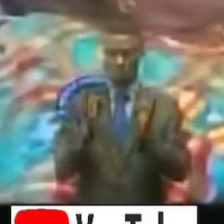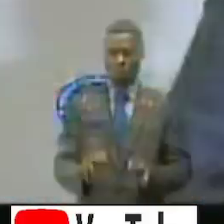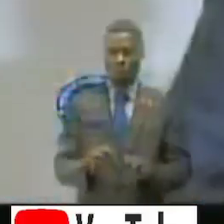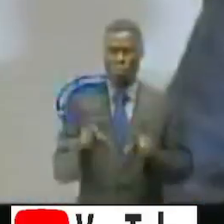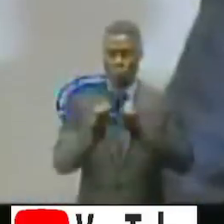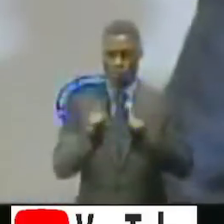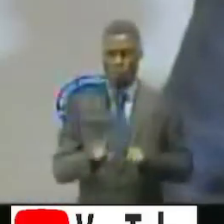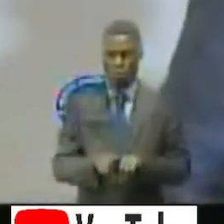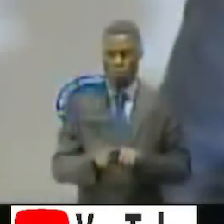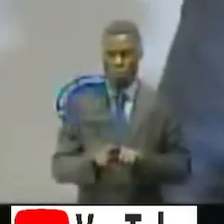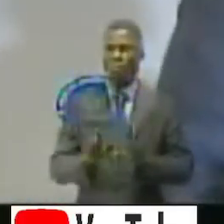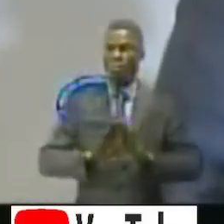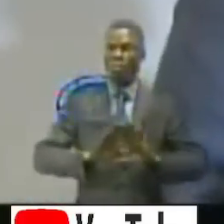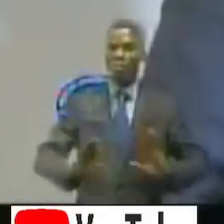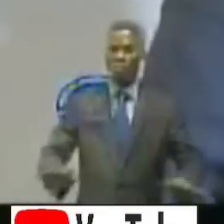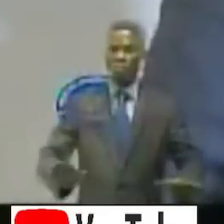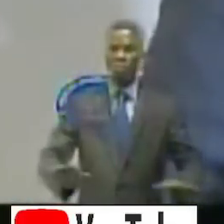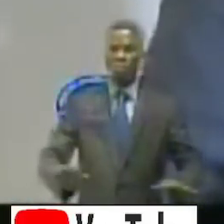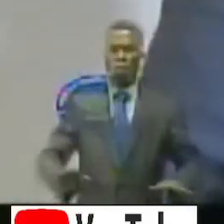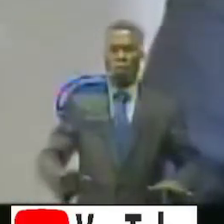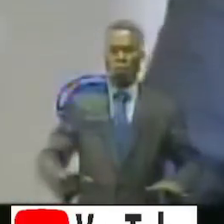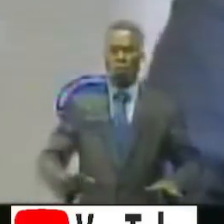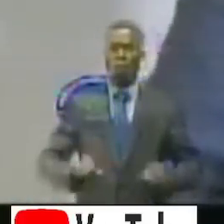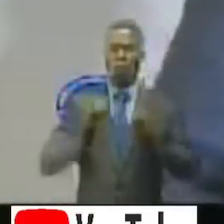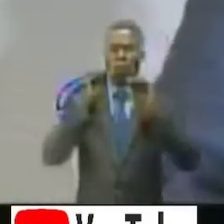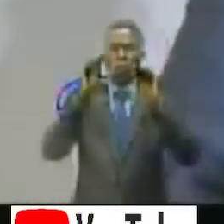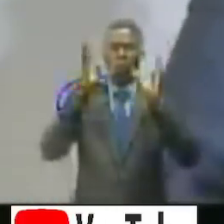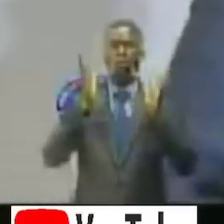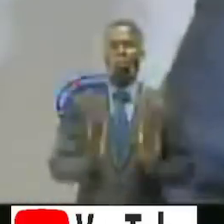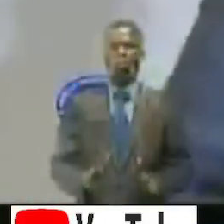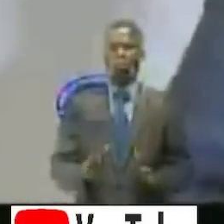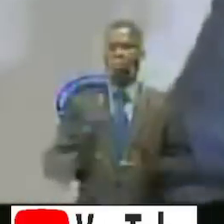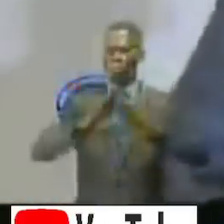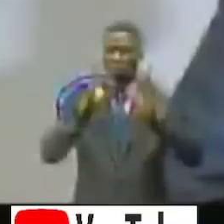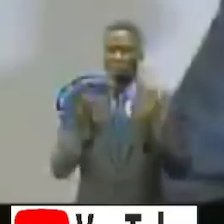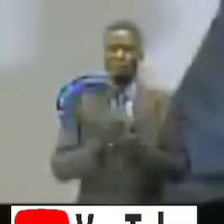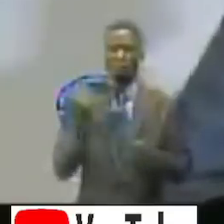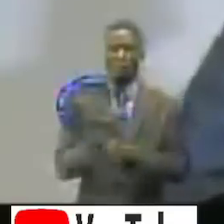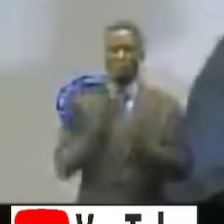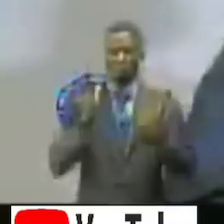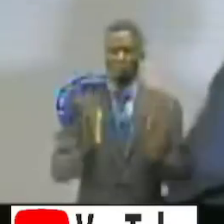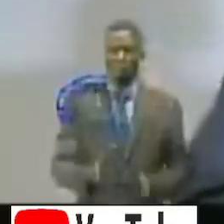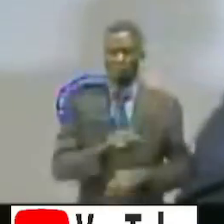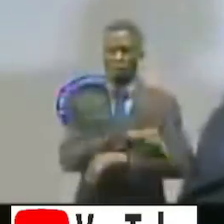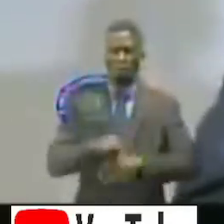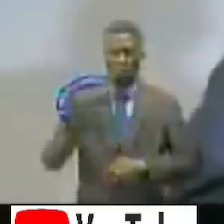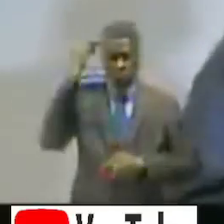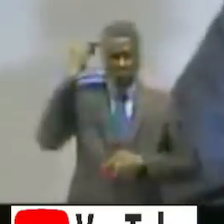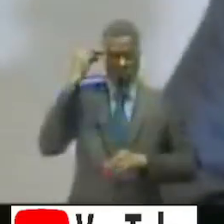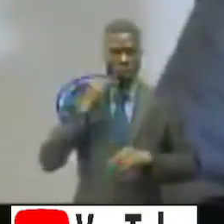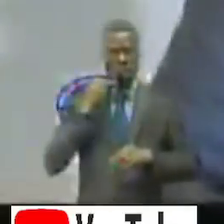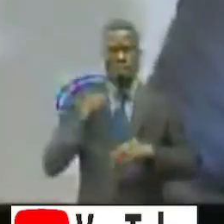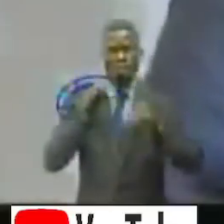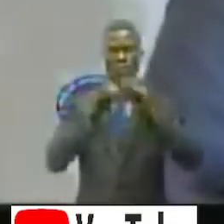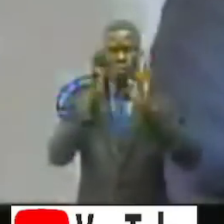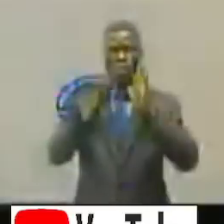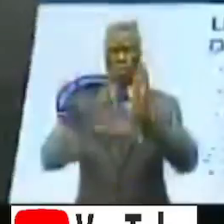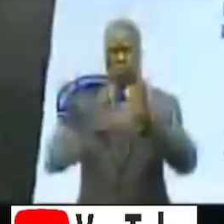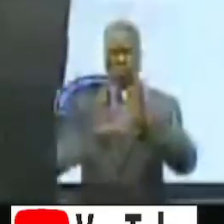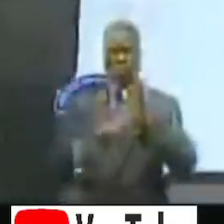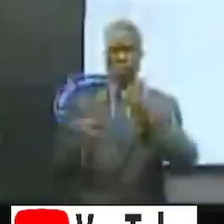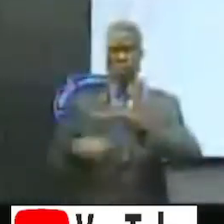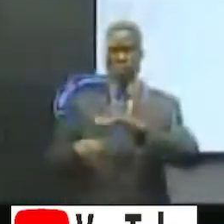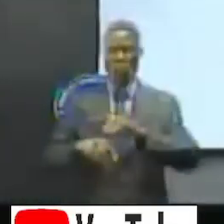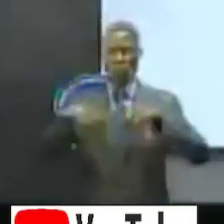aussi la performance des enseignants et de tout le personnel du ministère de l'enseignement primaire, secondaire et technique.